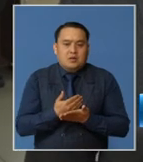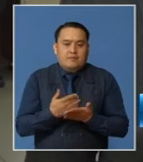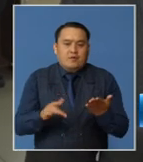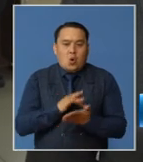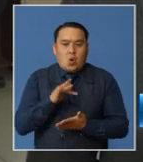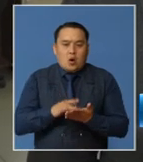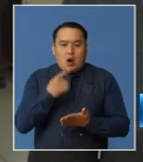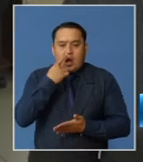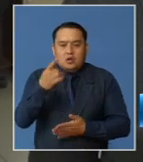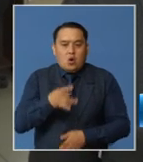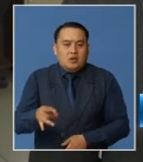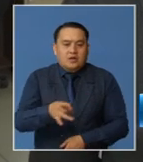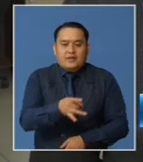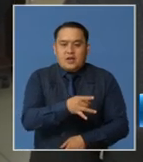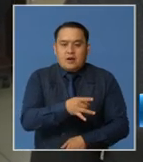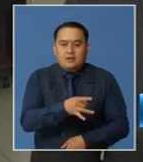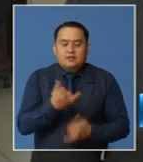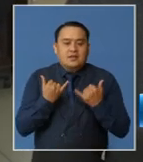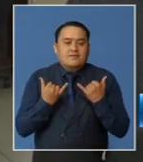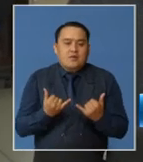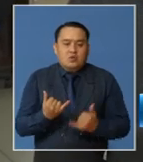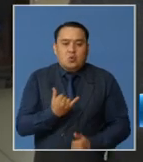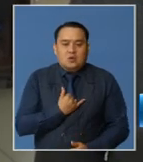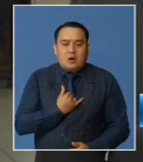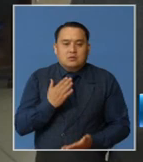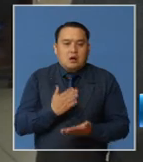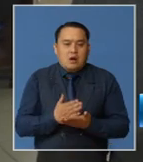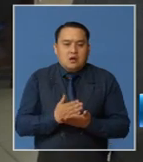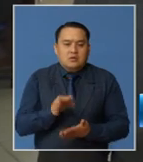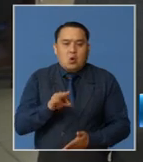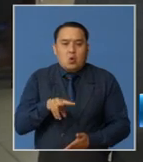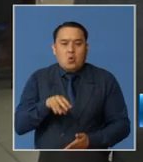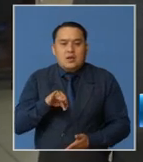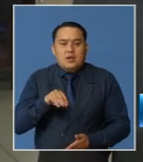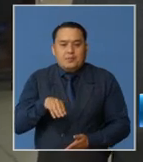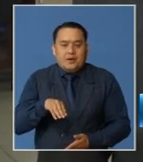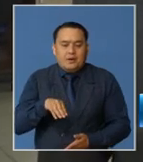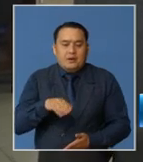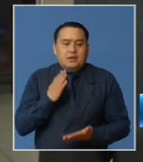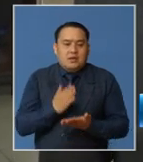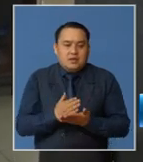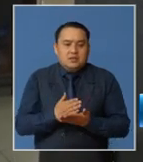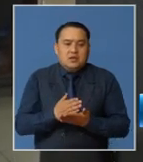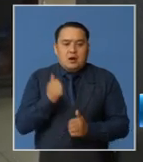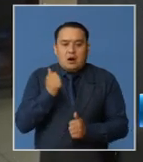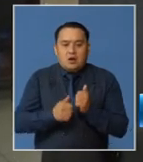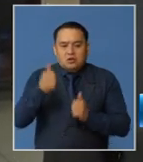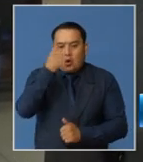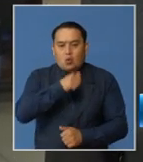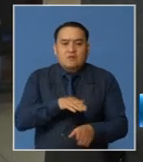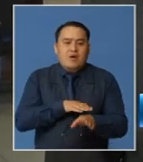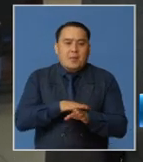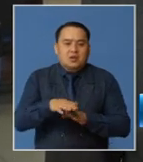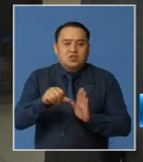городах и отдаленных регионах. На сегодняшний день клиника диагностической лаборатории «Олимп» ежегодно